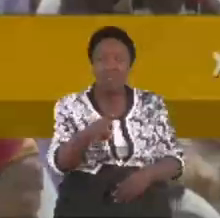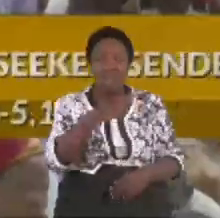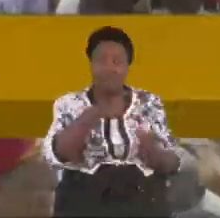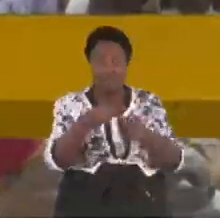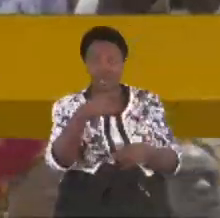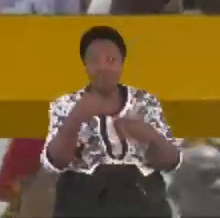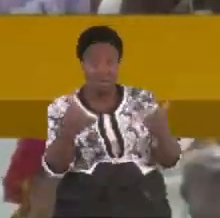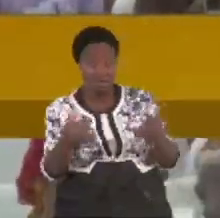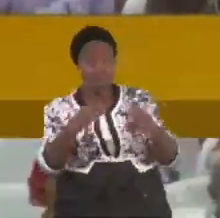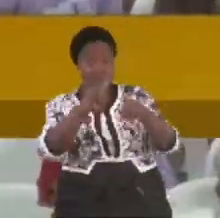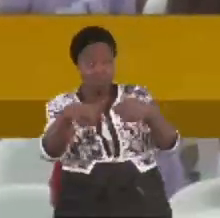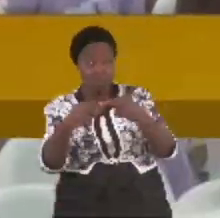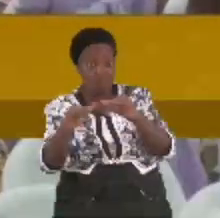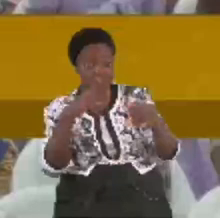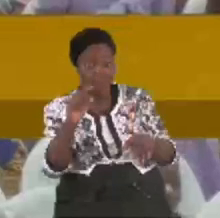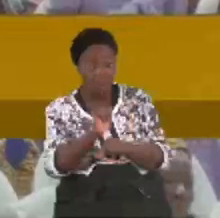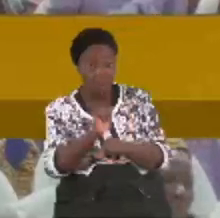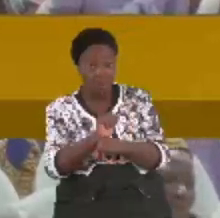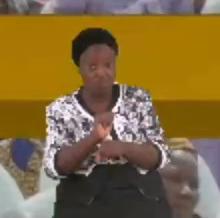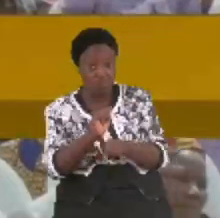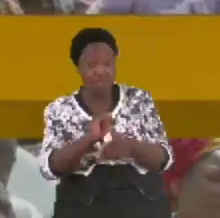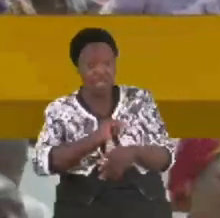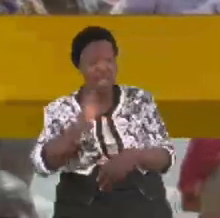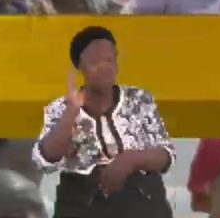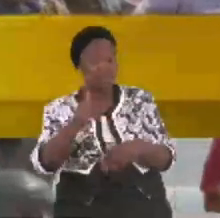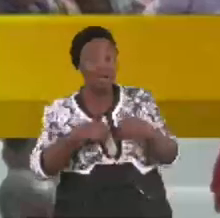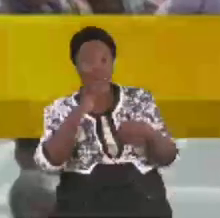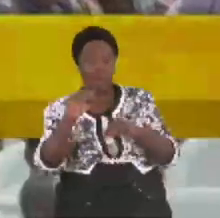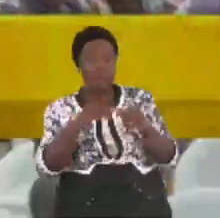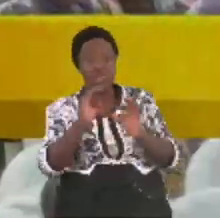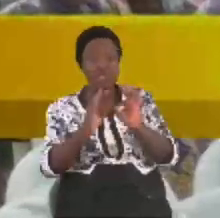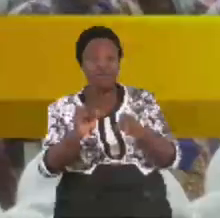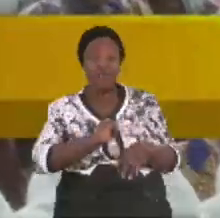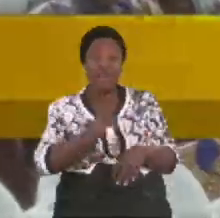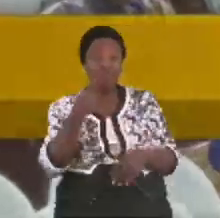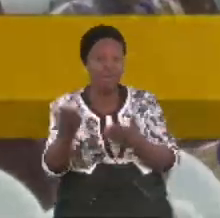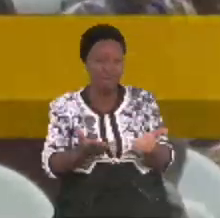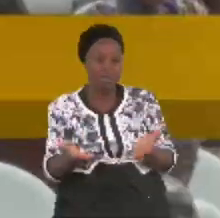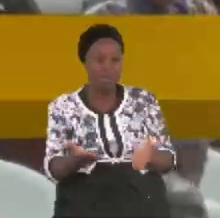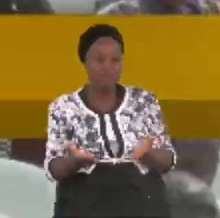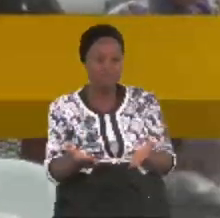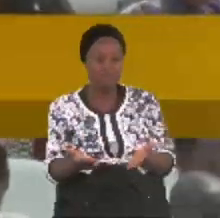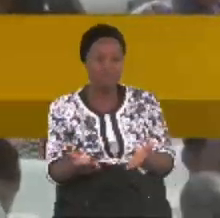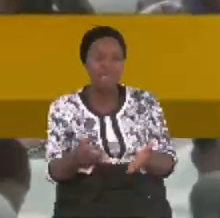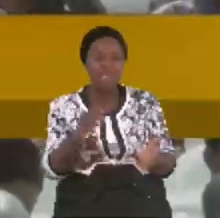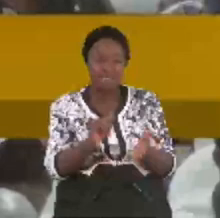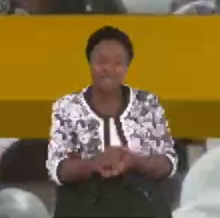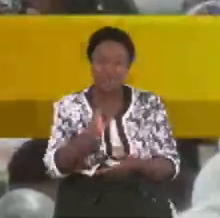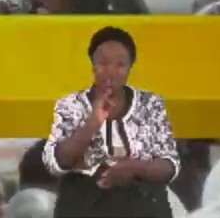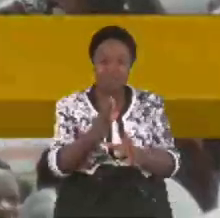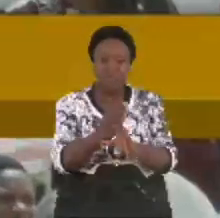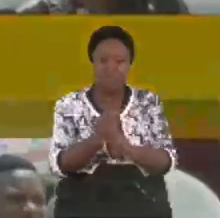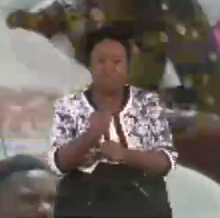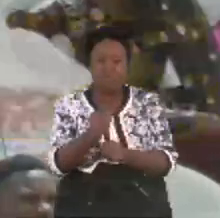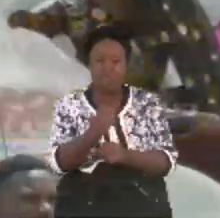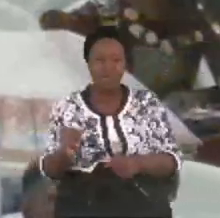Il dit maintenant, va faire l'œuvre que je devrais faire si j'étais là. Ça, c'est recevoir